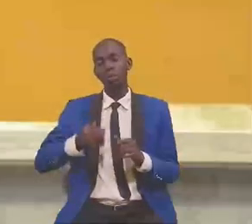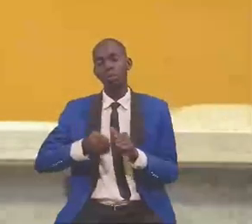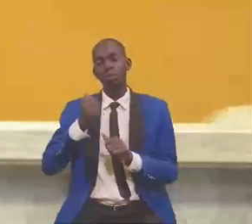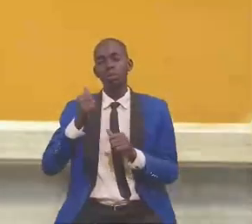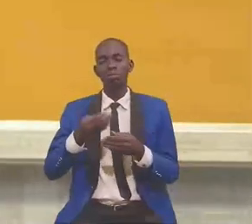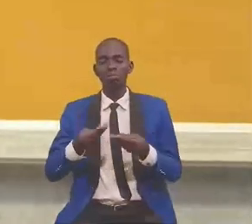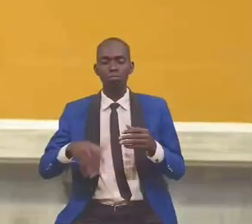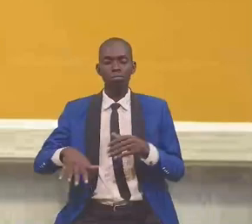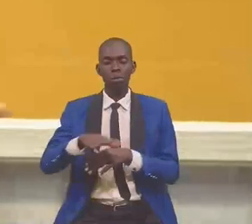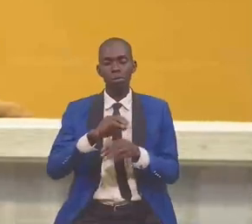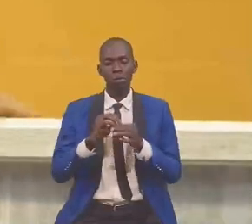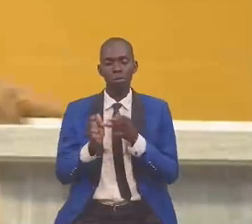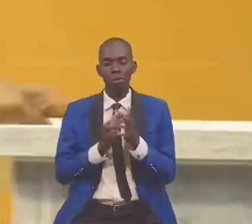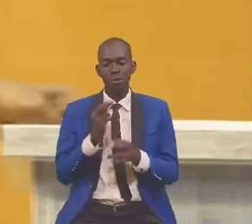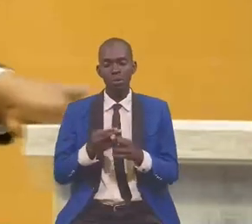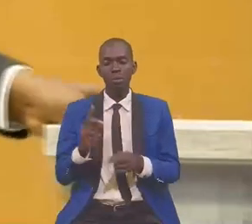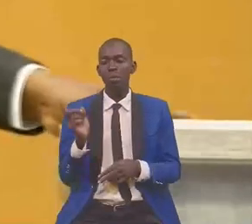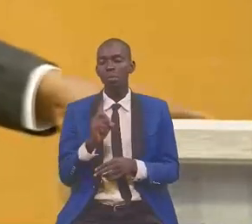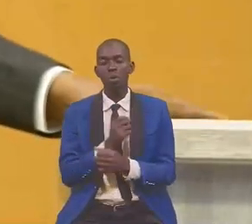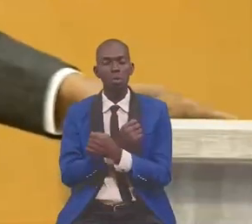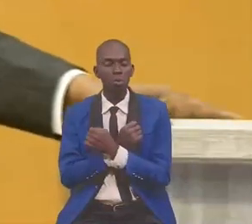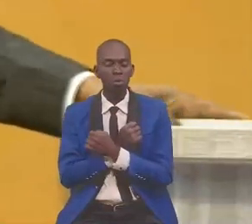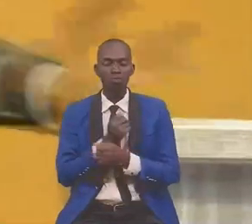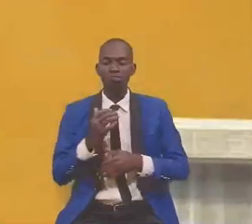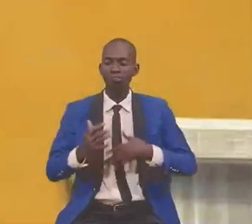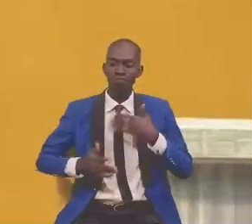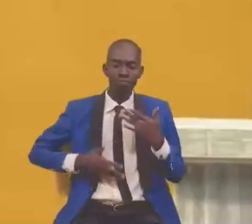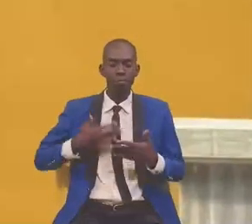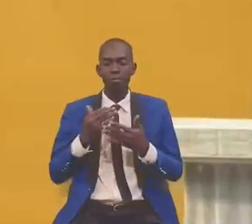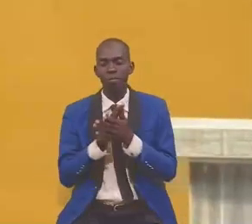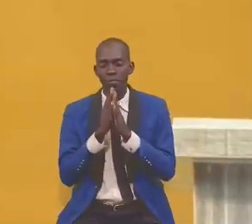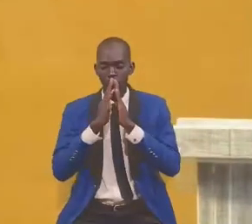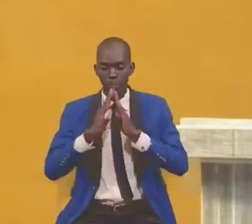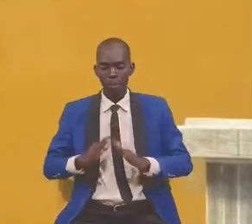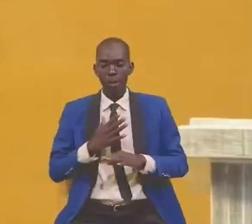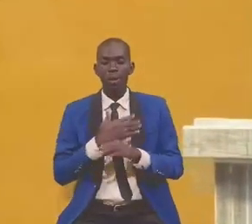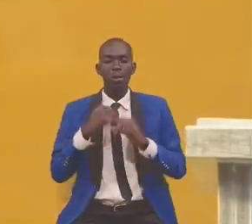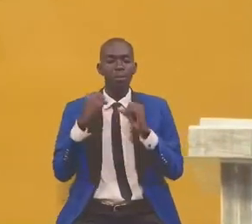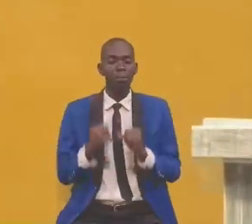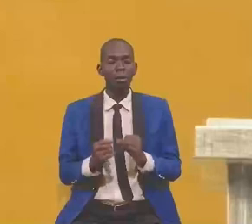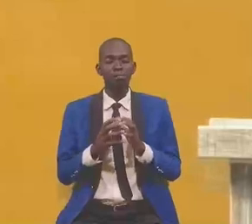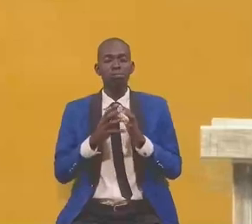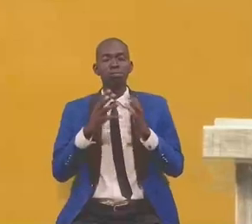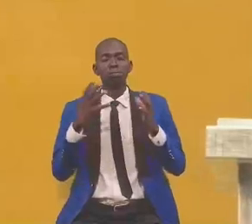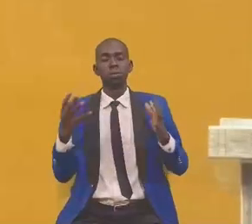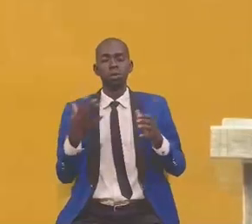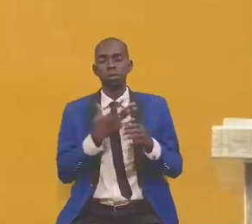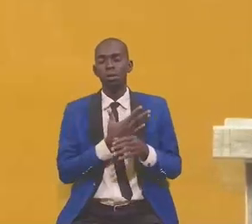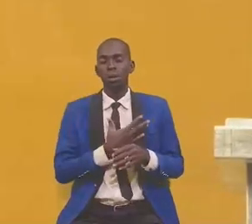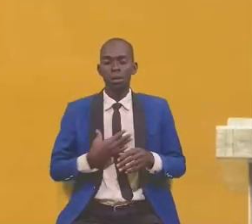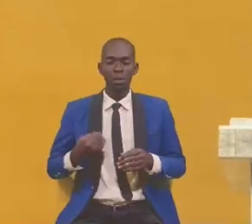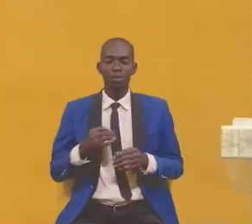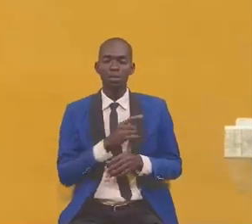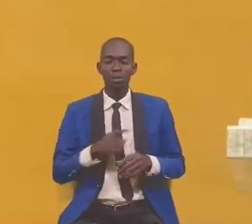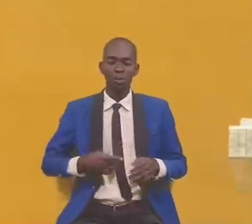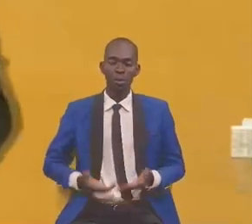amour, joie et la lumière et la paix et la puissance abondent. Seigneur, élève-nous de